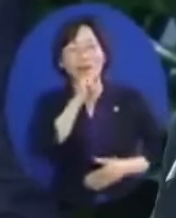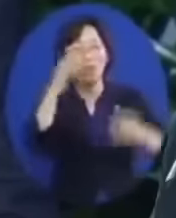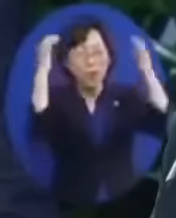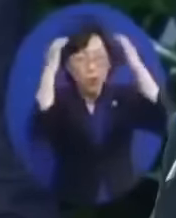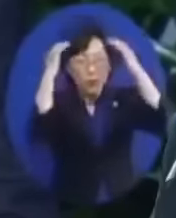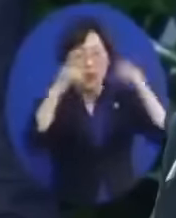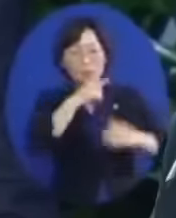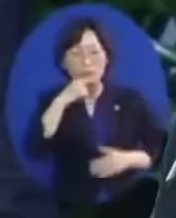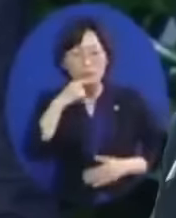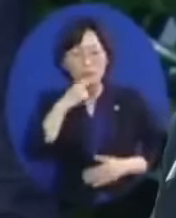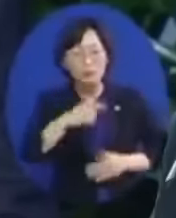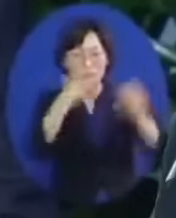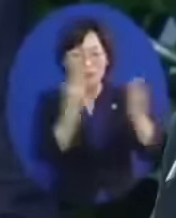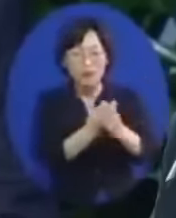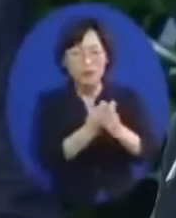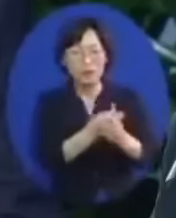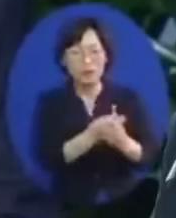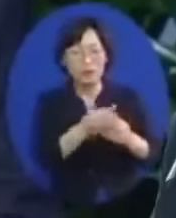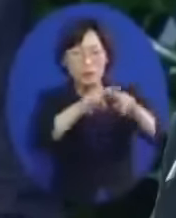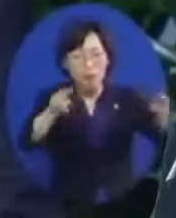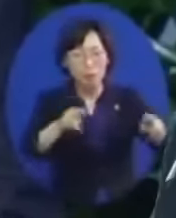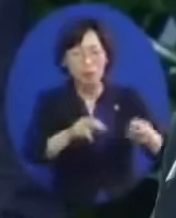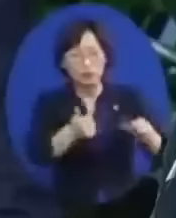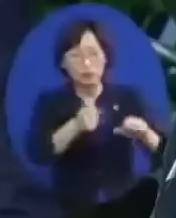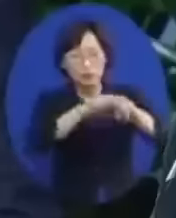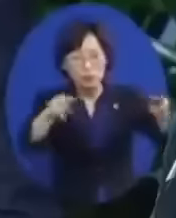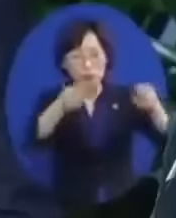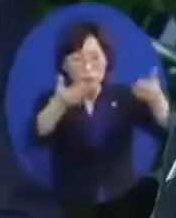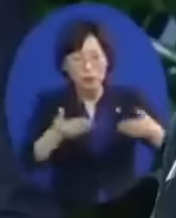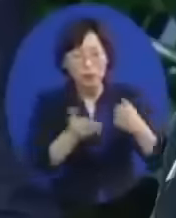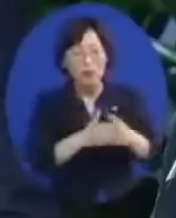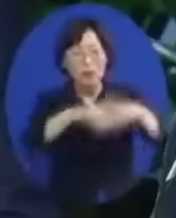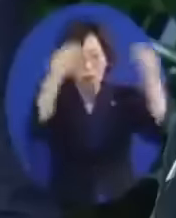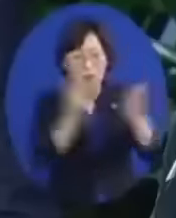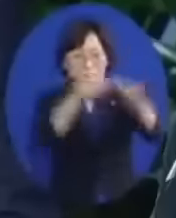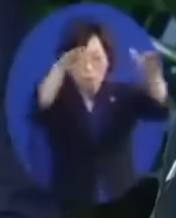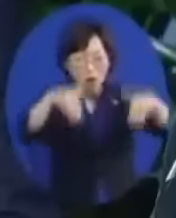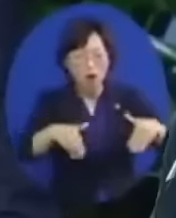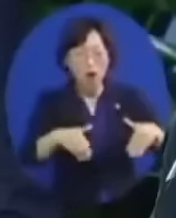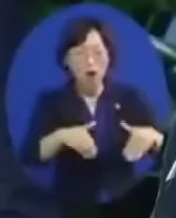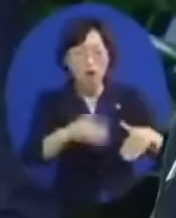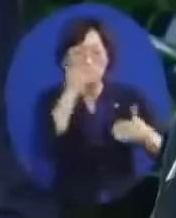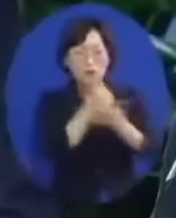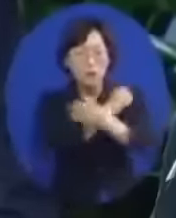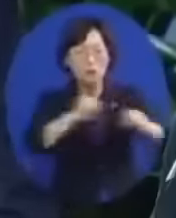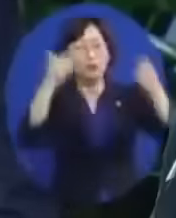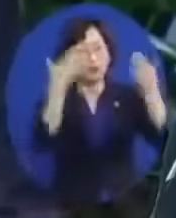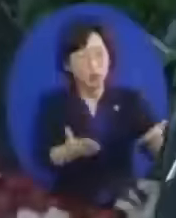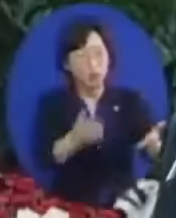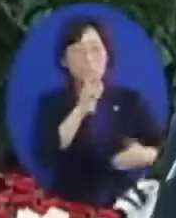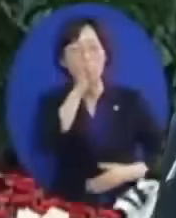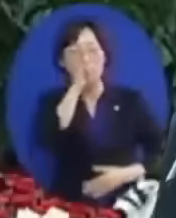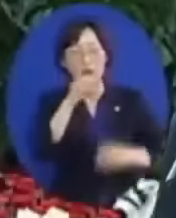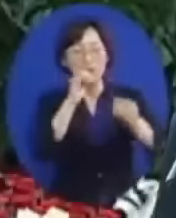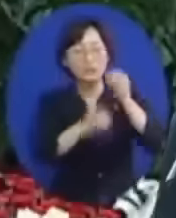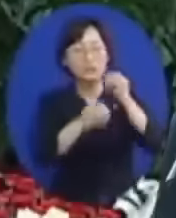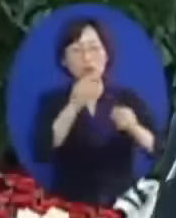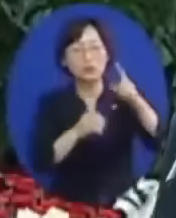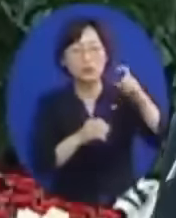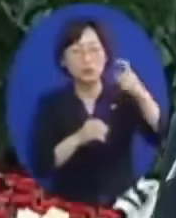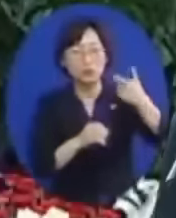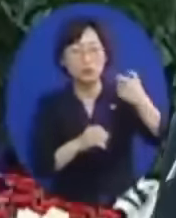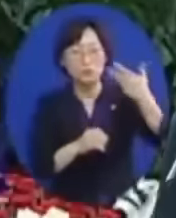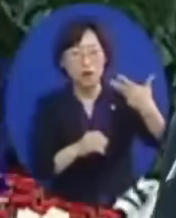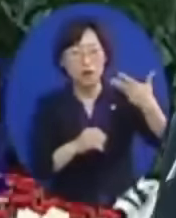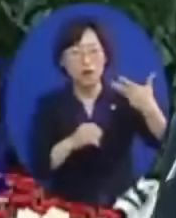고난의 빚을 청산하고 죽음의 빚을 청산했기 때문에 내게 오너라. 다 빚에서 면제시켜주겠다고 말씀하시는 것입니다. 시편 68편